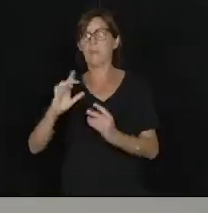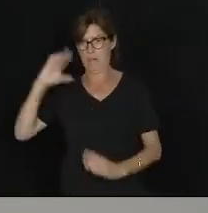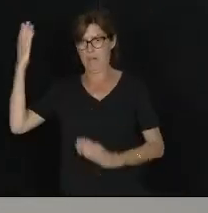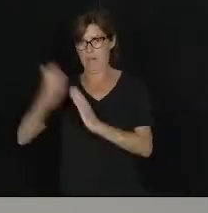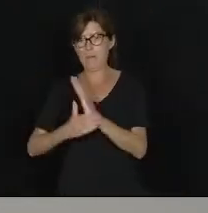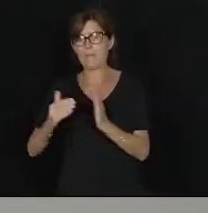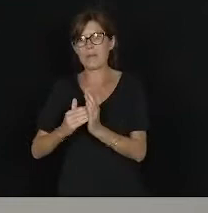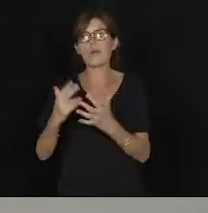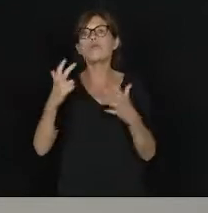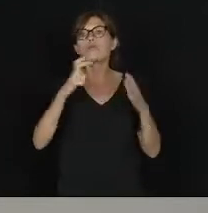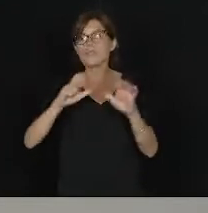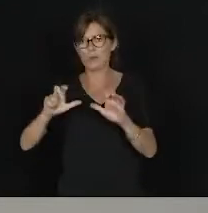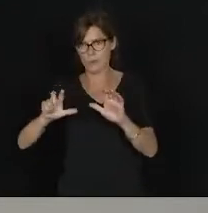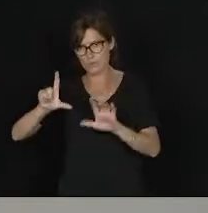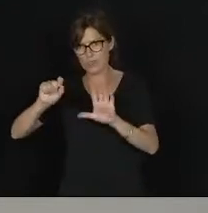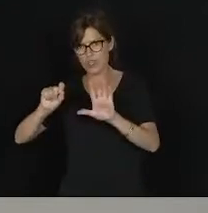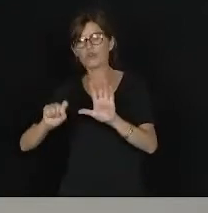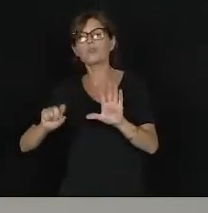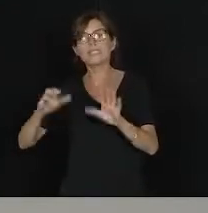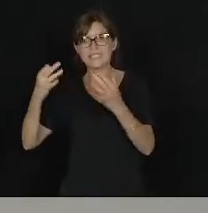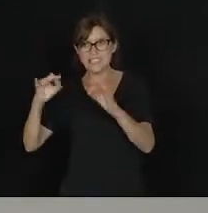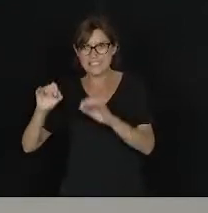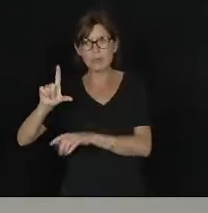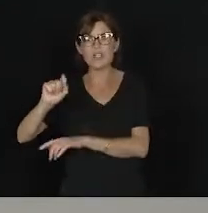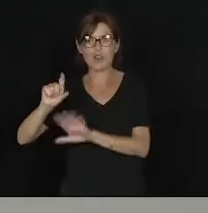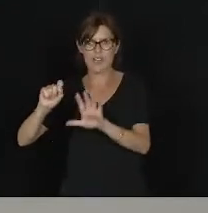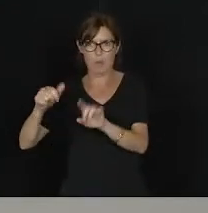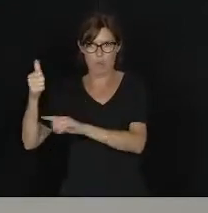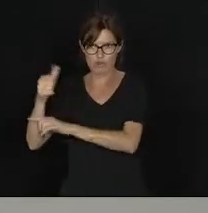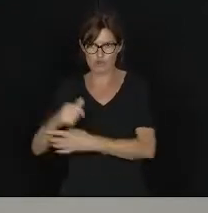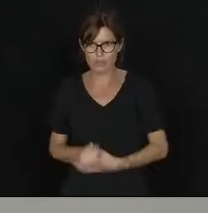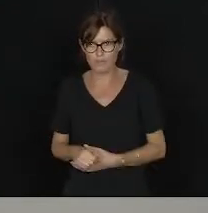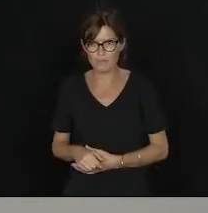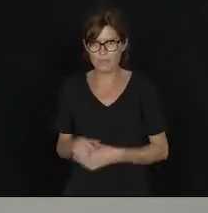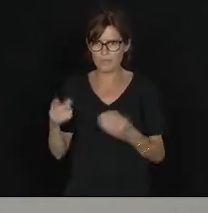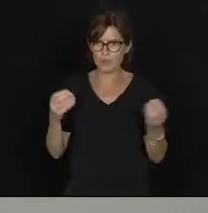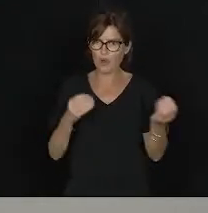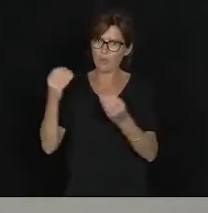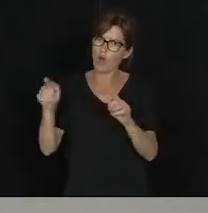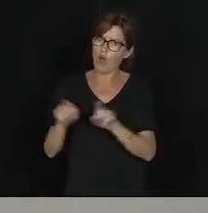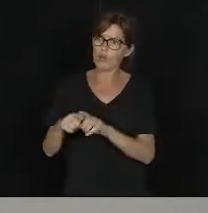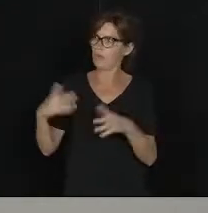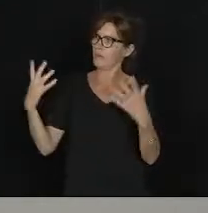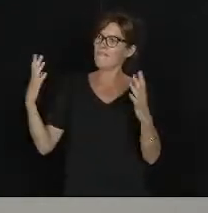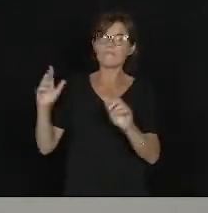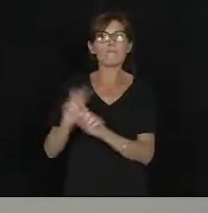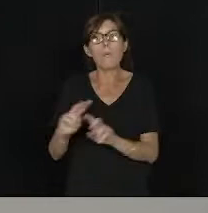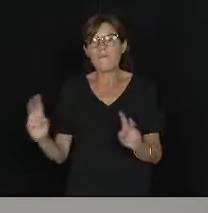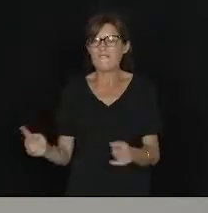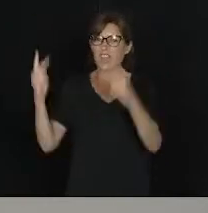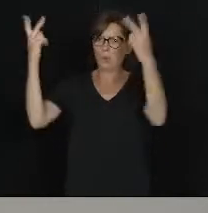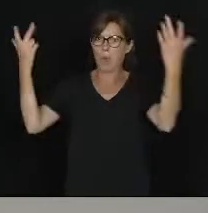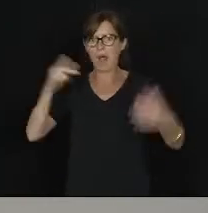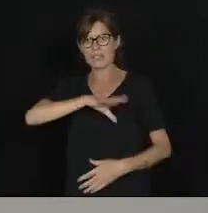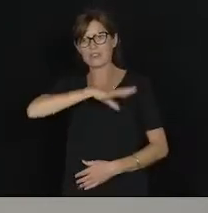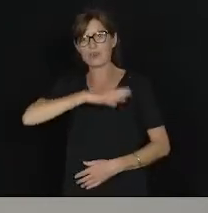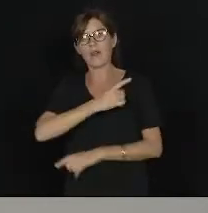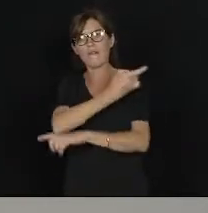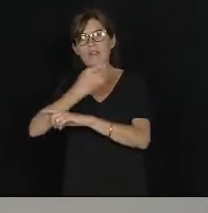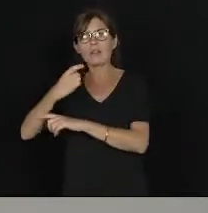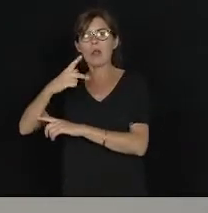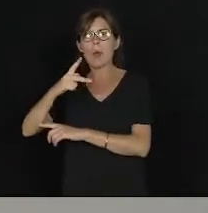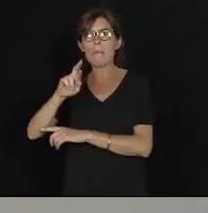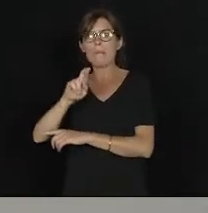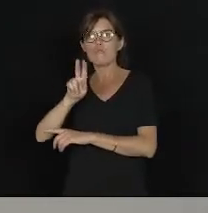de 1870-1871 et à ce qui fut perçu alors comme la victoire des instituteurs prussiens. La première réforme concernant le premier cycle